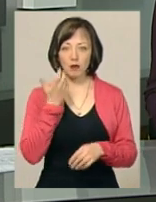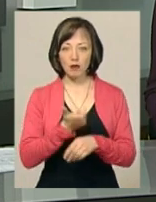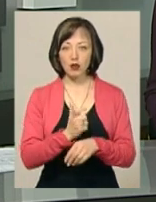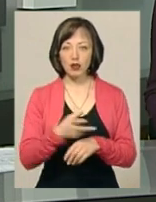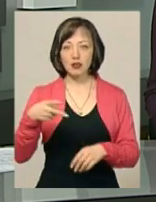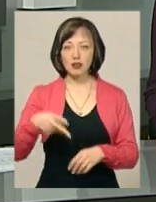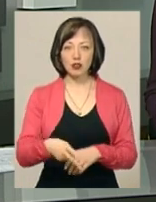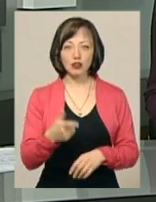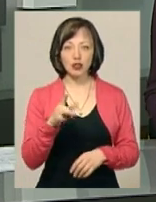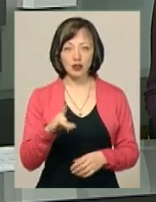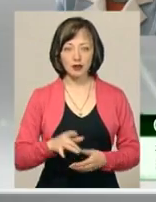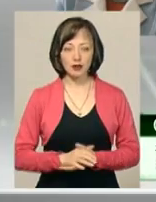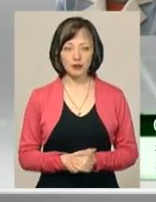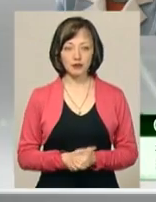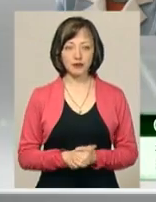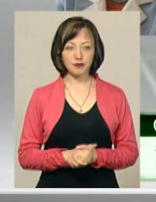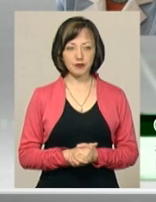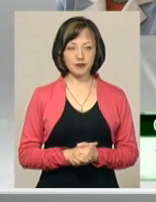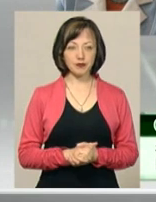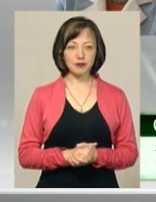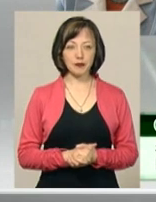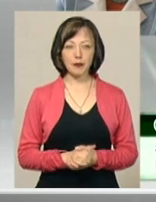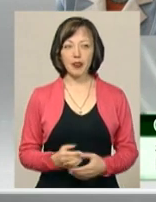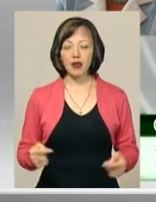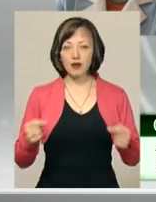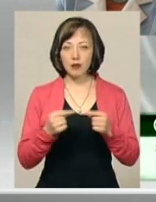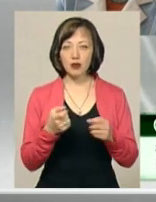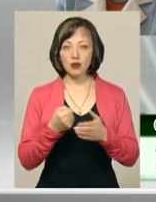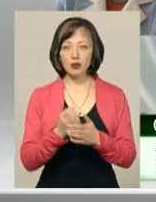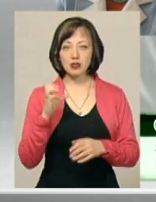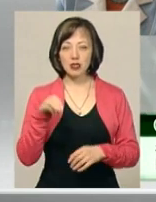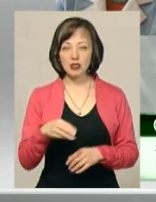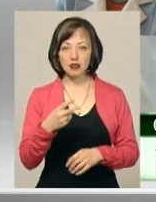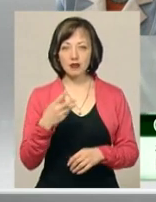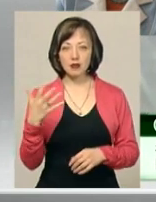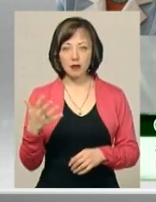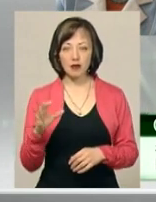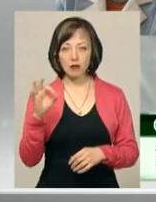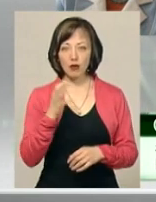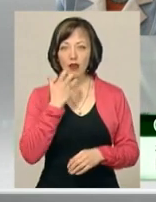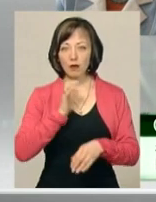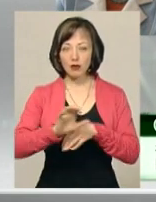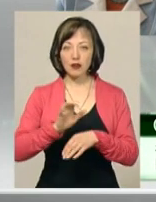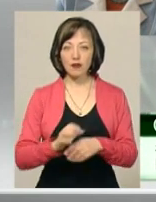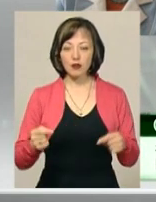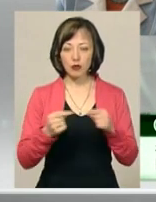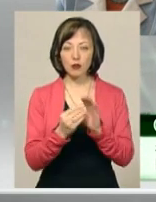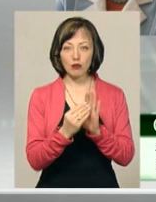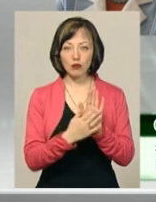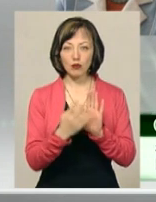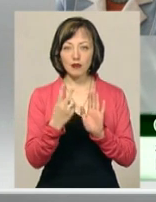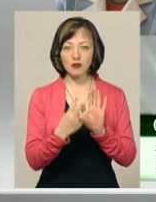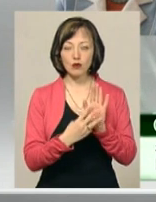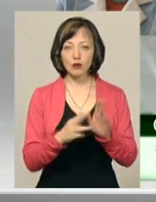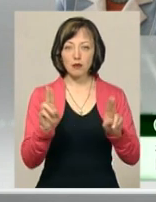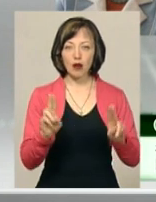2 тисячі гривень. Відповідно до статті 25 закону про теплопостачання, відповідно до пункту 28